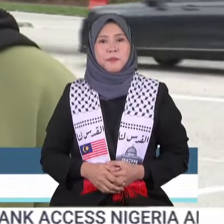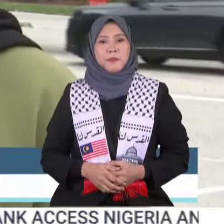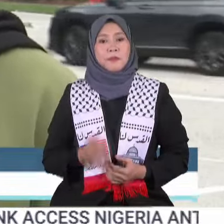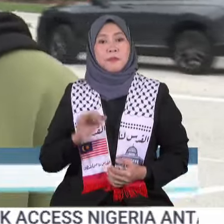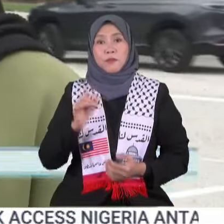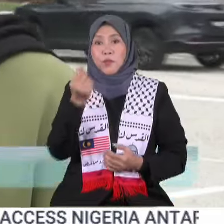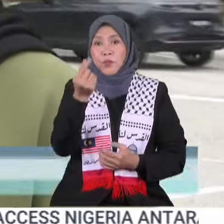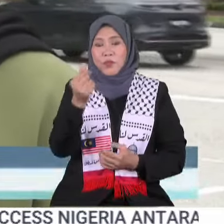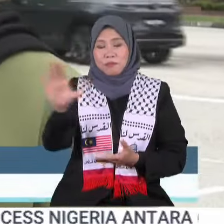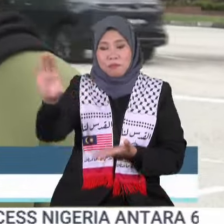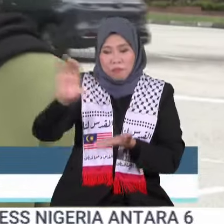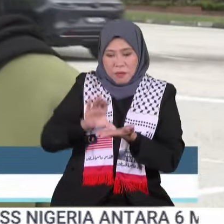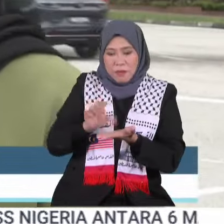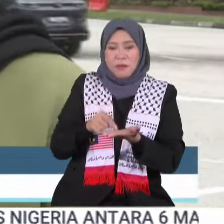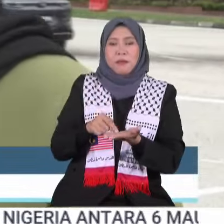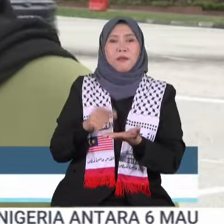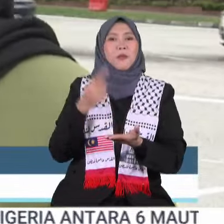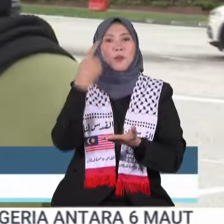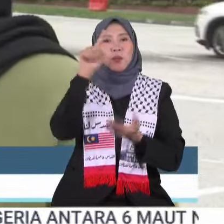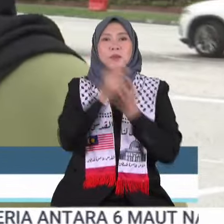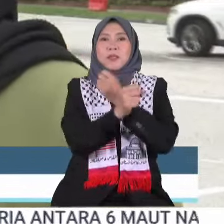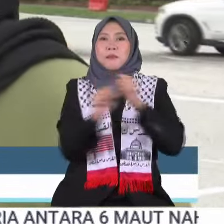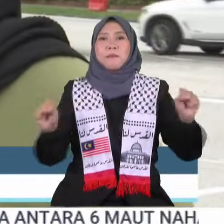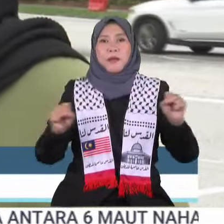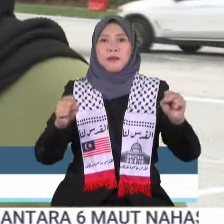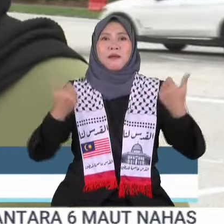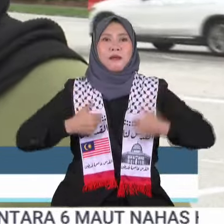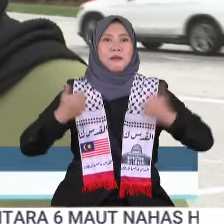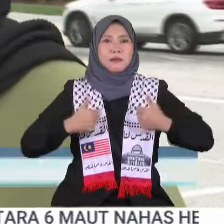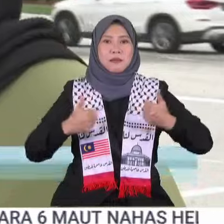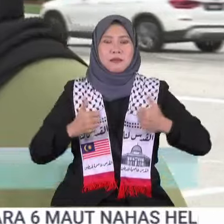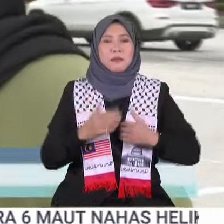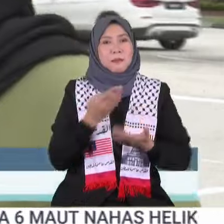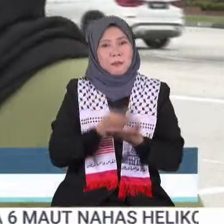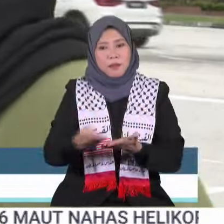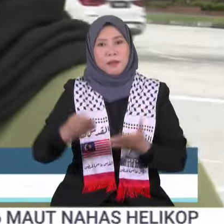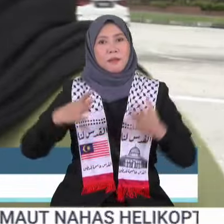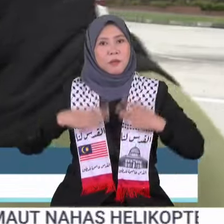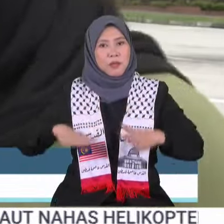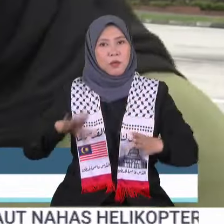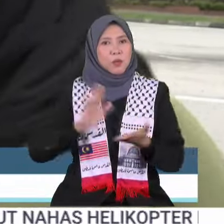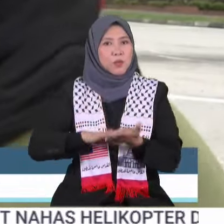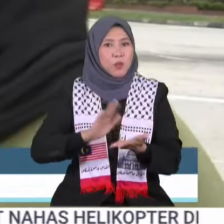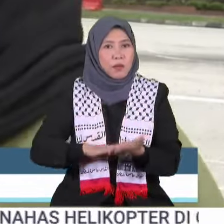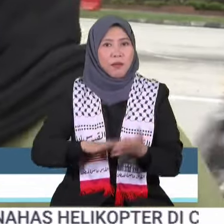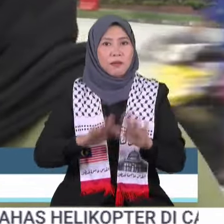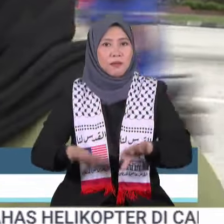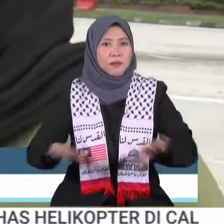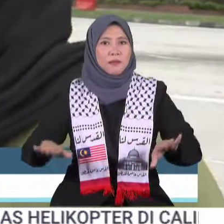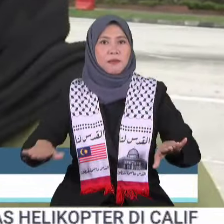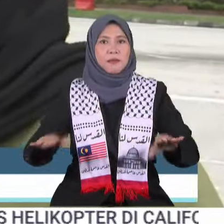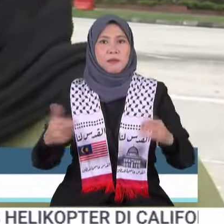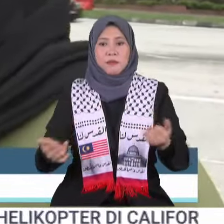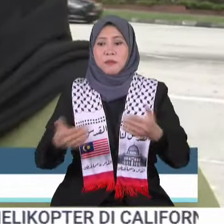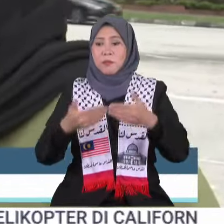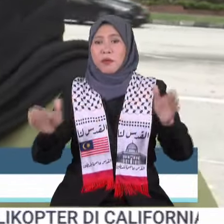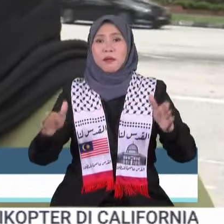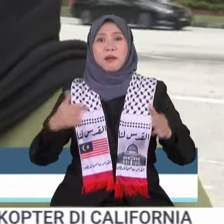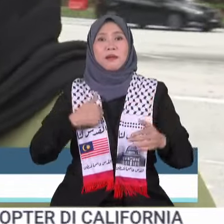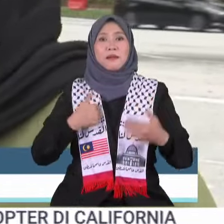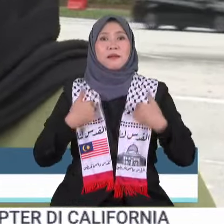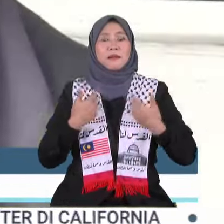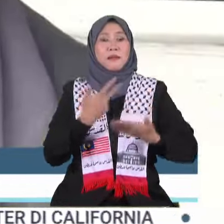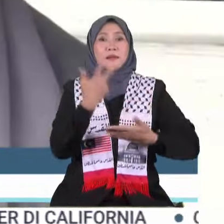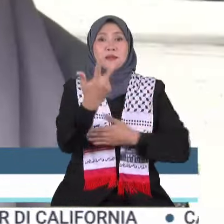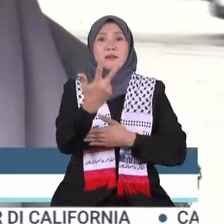Saya akan gunakan untuk persiapan hari raya lah. Raya pun nak dekat. Lepas tu nak beli baju anak-anak sekolah. Sekolah nak buka dah nanti. Anak saya ada